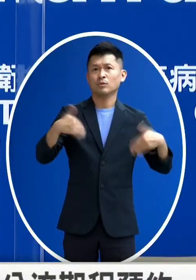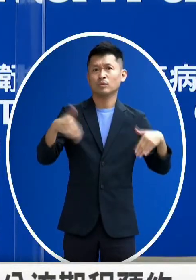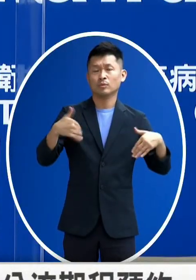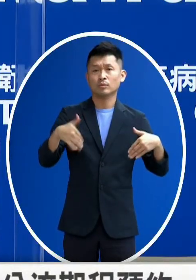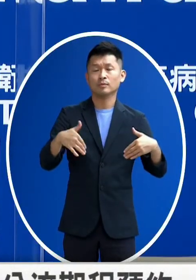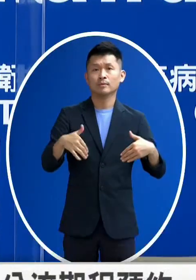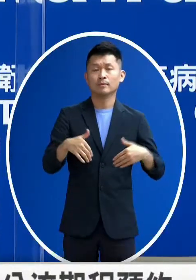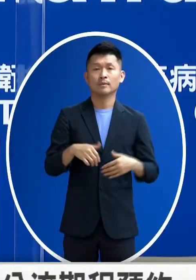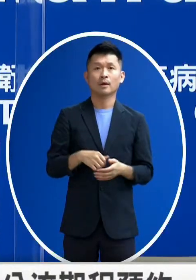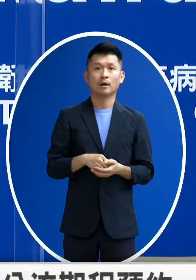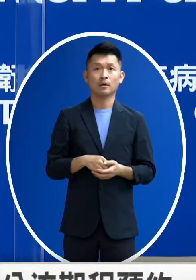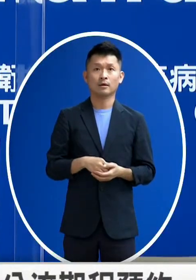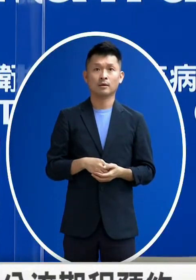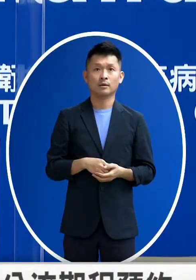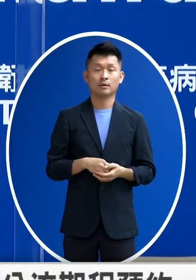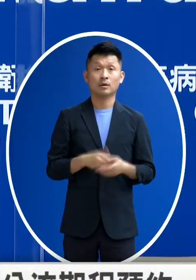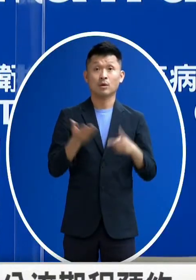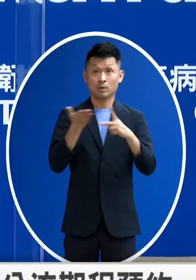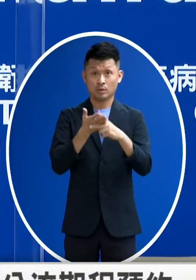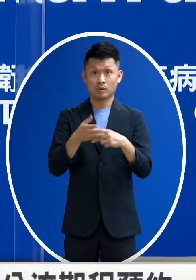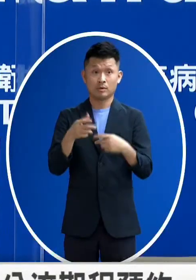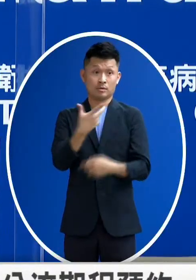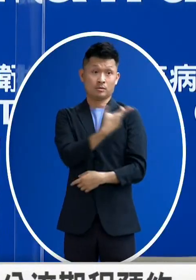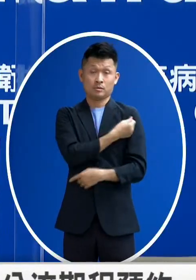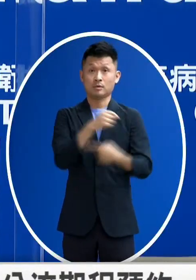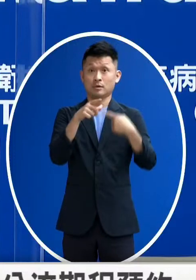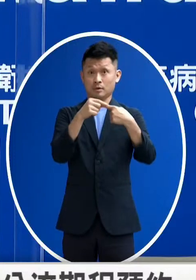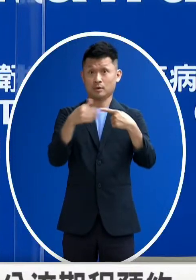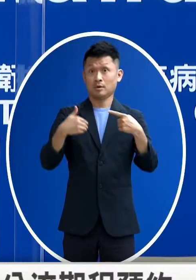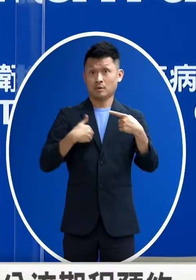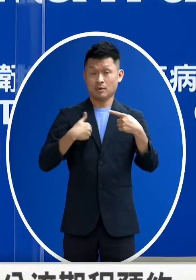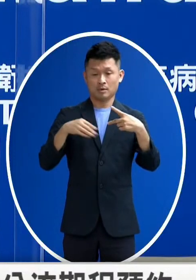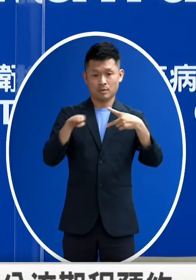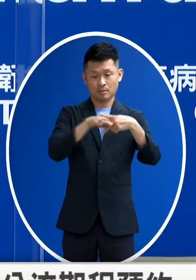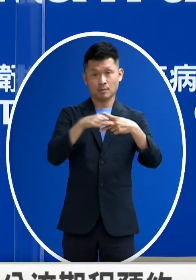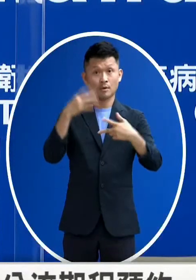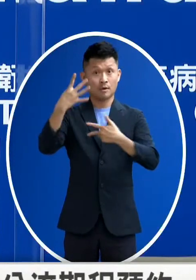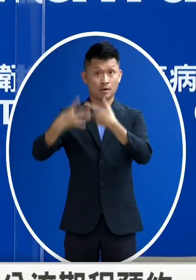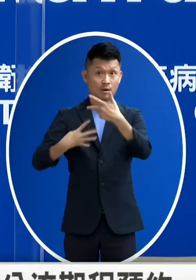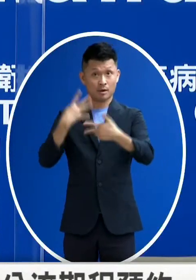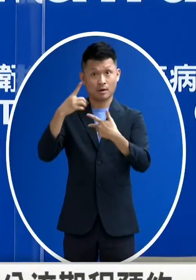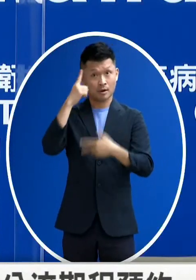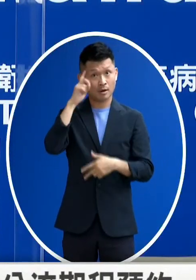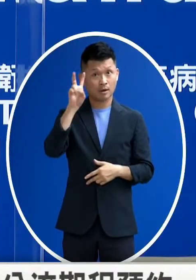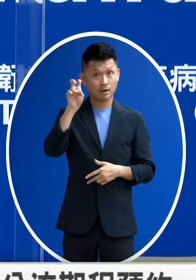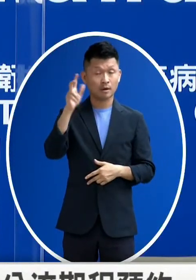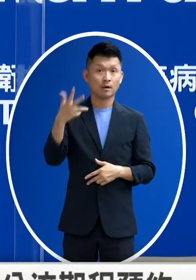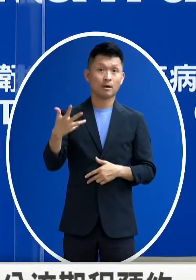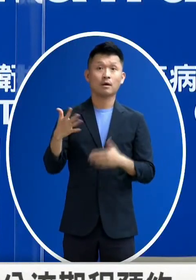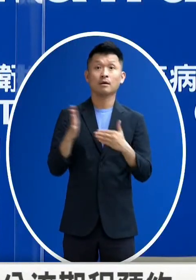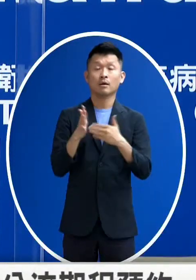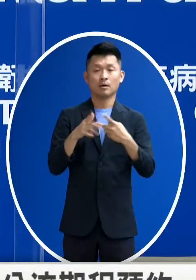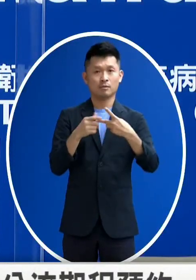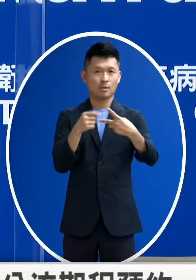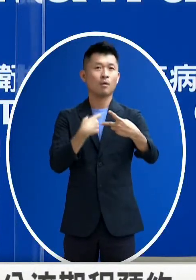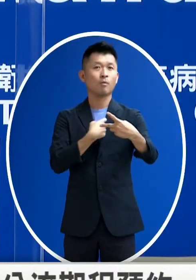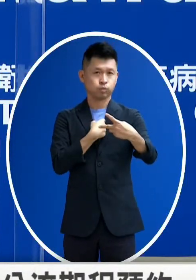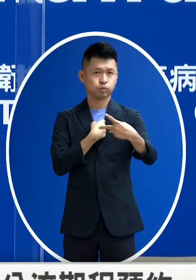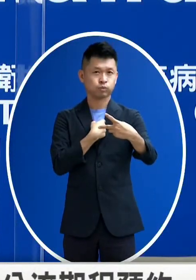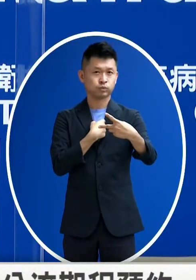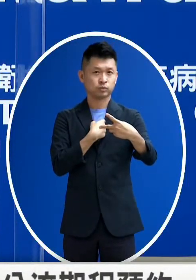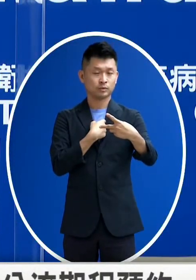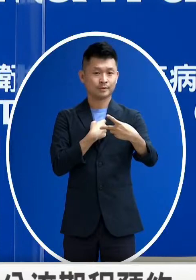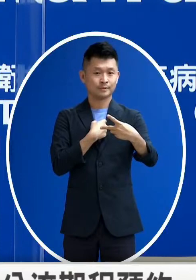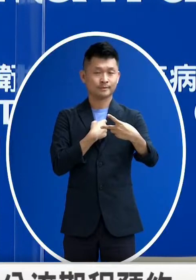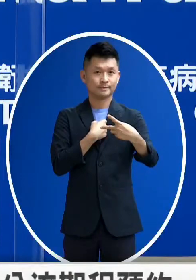疫苗啊、还有已接种第一剂，那且间隔4周28天那要接种第二剂的，都